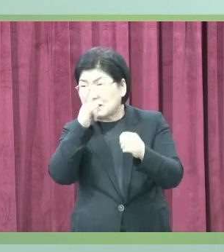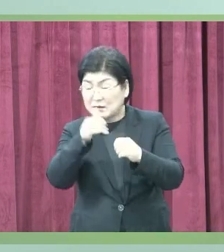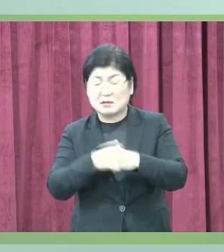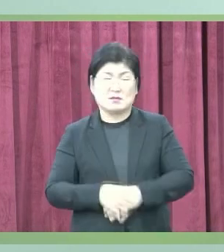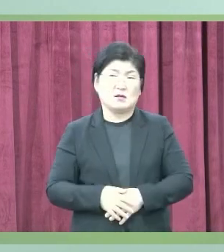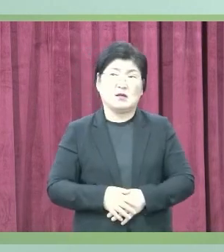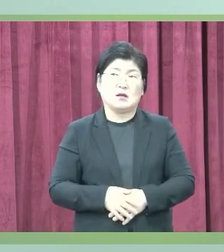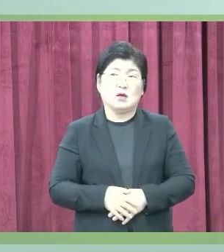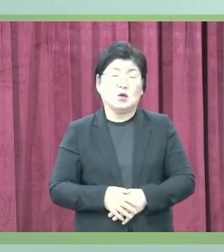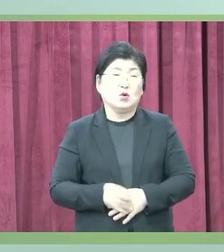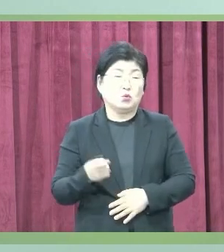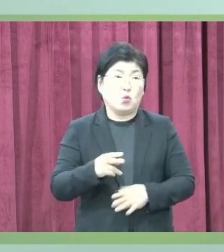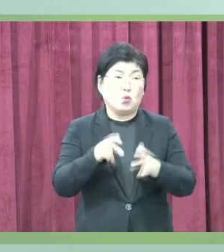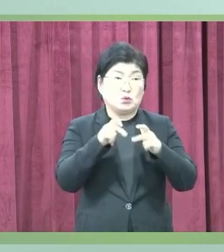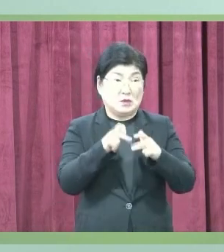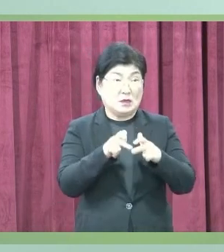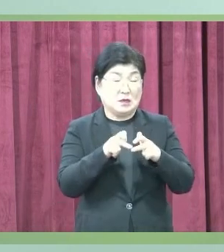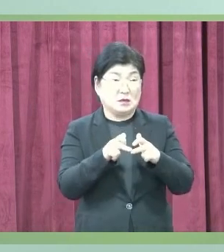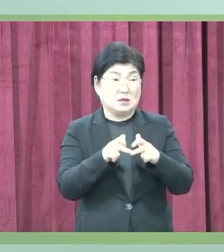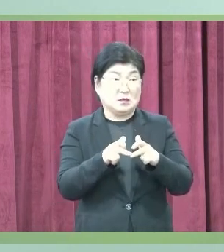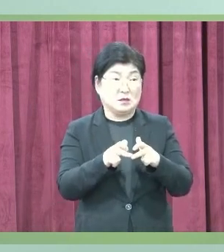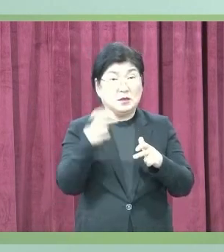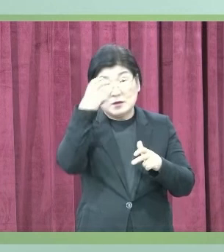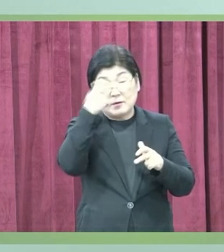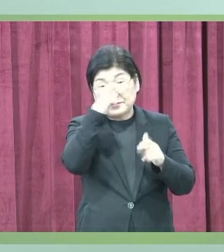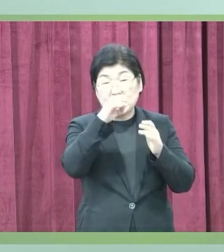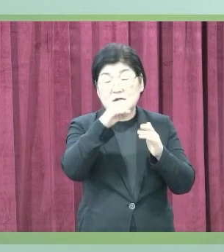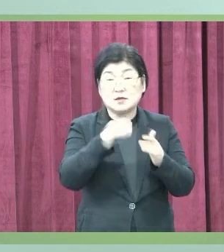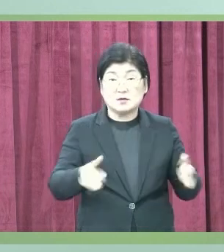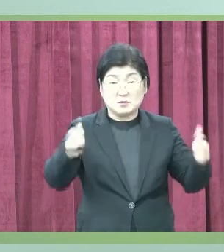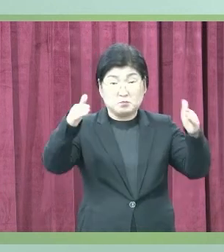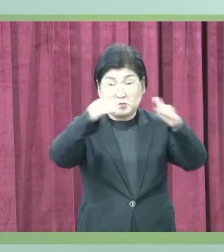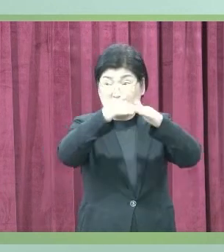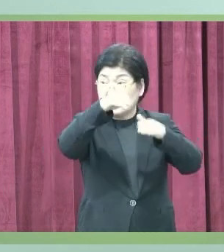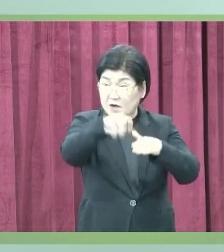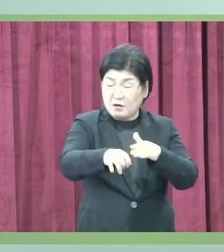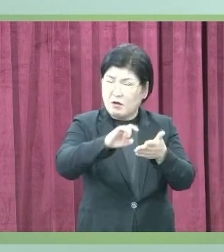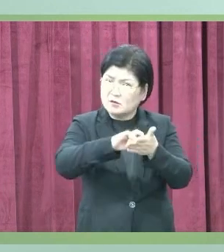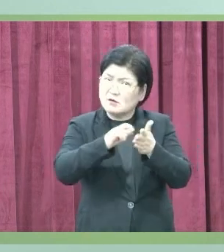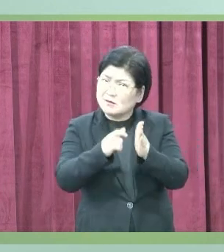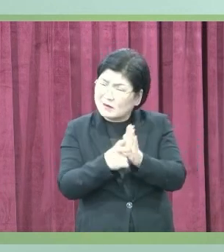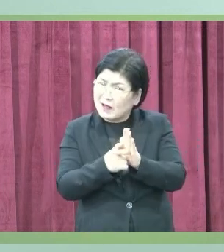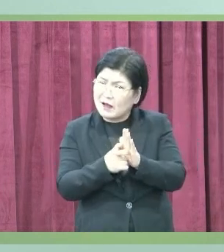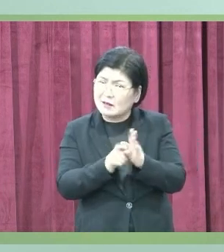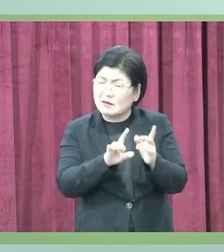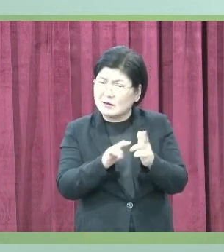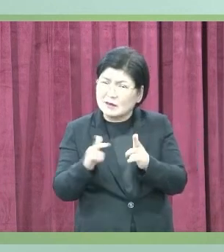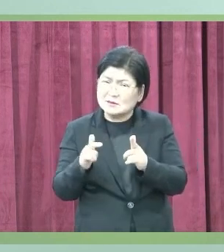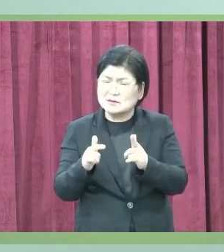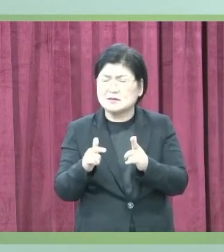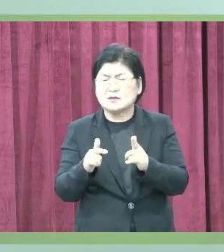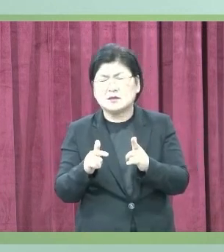그래서 이렇게 장애인분들을 검진하는 기관에서는 어느 정도 적정한 수가를 좀 감안해주는